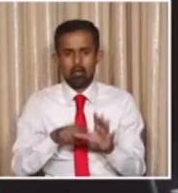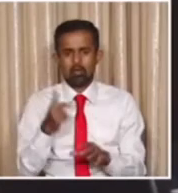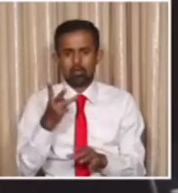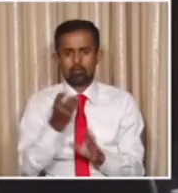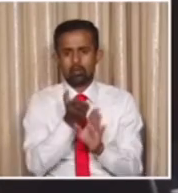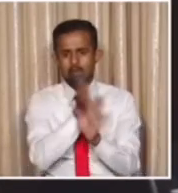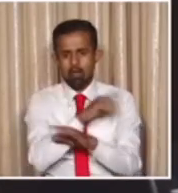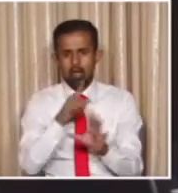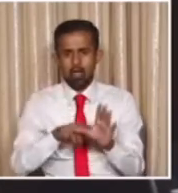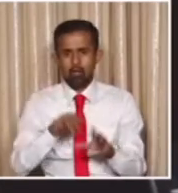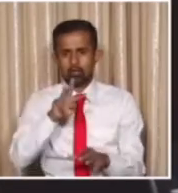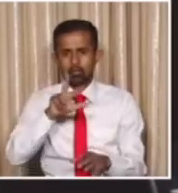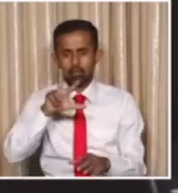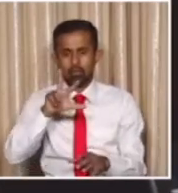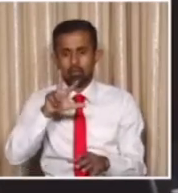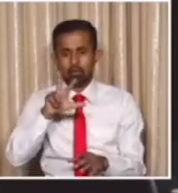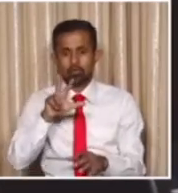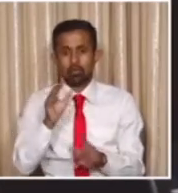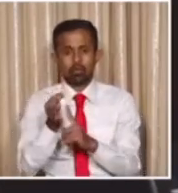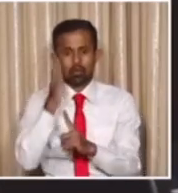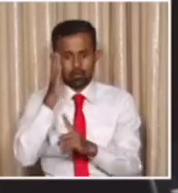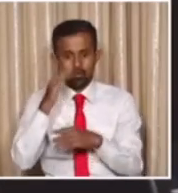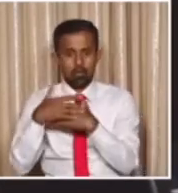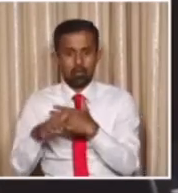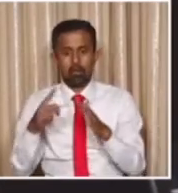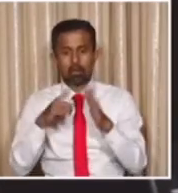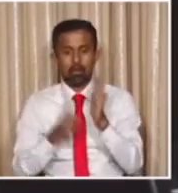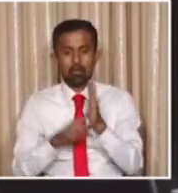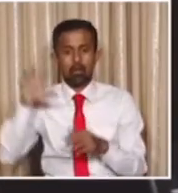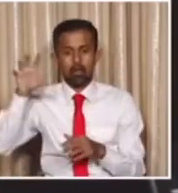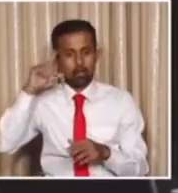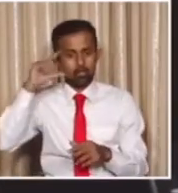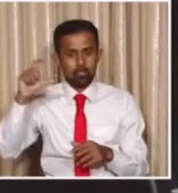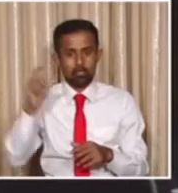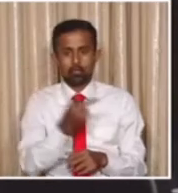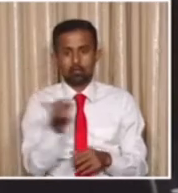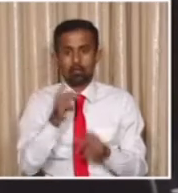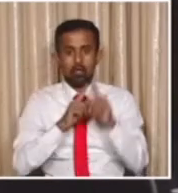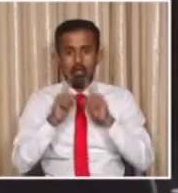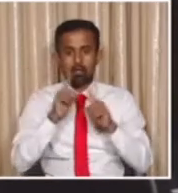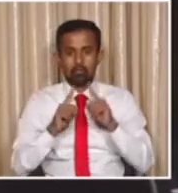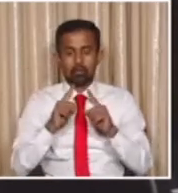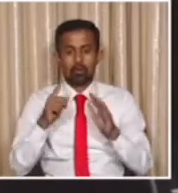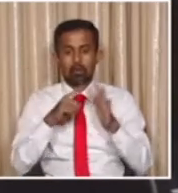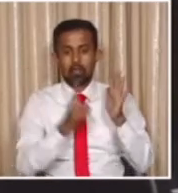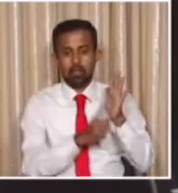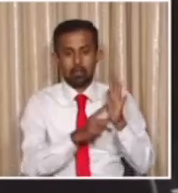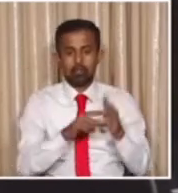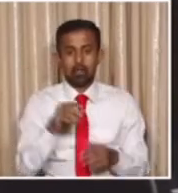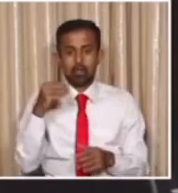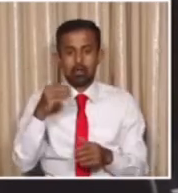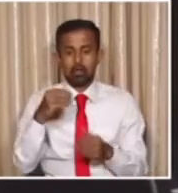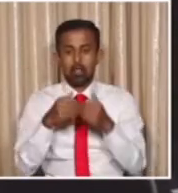කලින් අවුරුදු 38ක තරුණයෙක් ජනාධිපති වුණා එල් සැල්ල දෝරයයි චීනය අතර දැනට සාකච්ඡා පැවැත්වෙනවා එල් සැල්ල දෝරයේ තියෙන